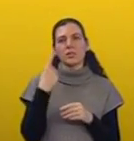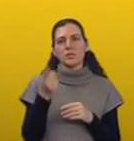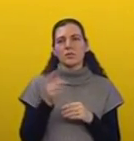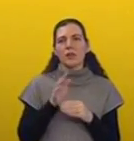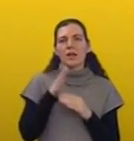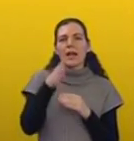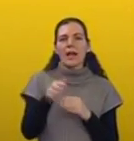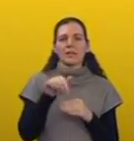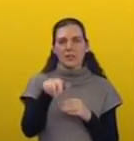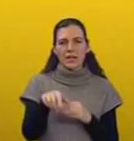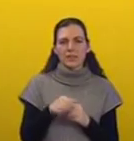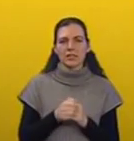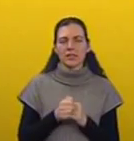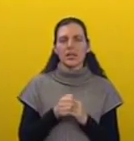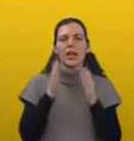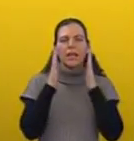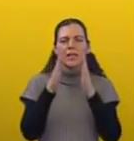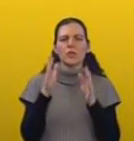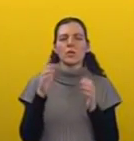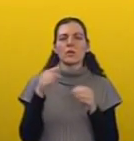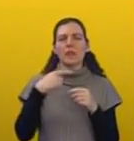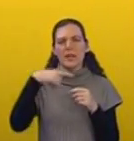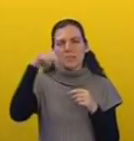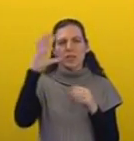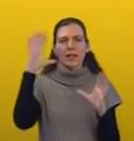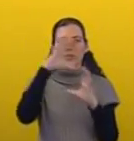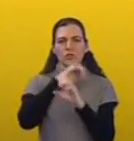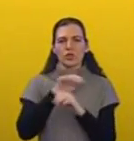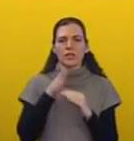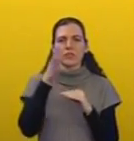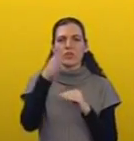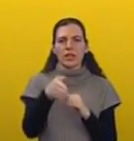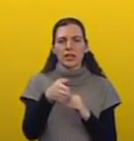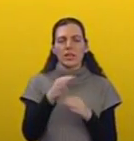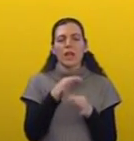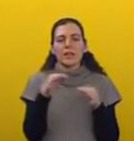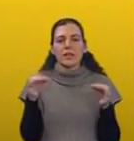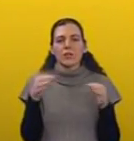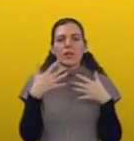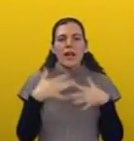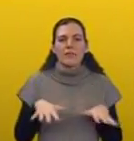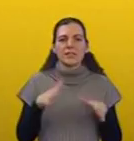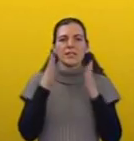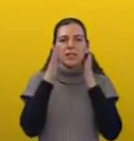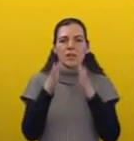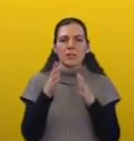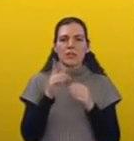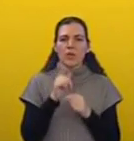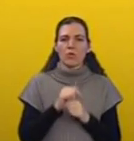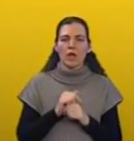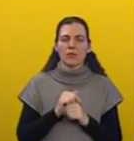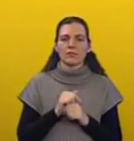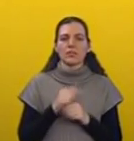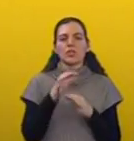akik, mint fogalmazott, nővéreink és fivéreink ártatlan vérével táplálják a háborút, miközben gyerekeinknek véráztatta kenyeret